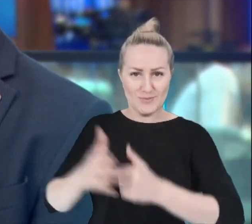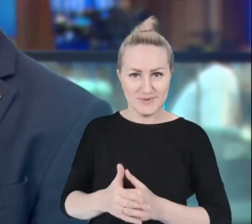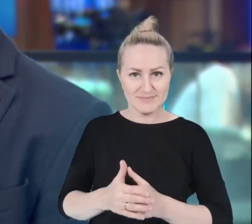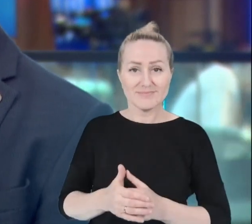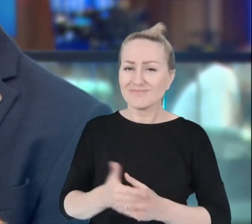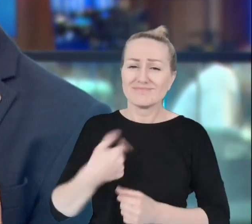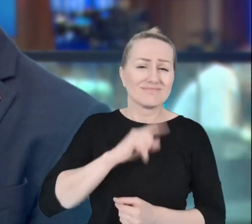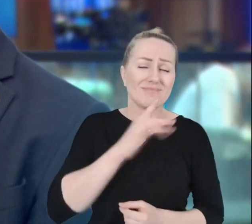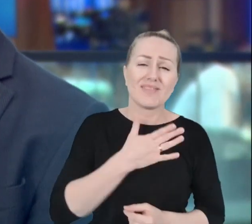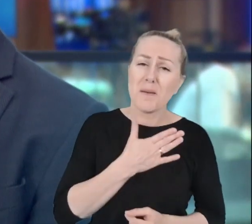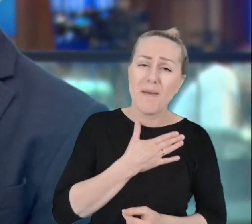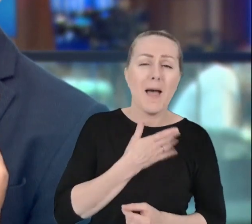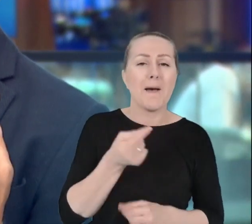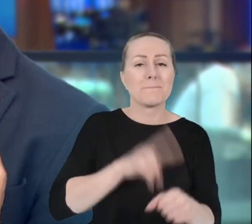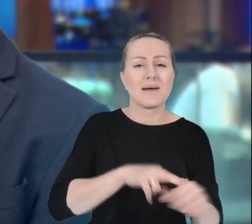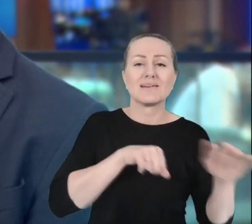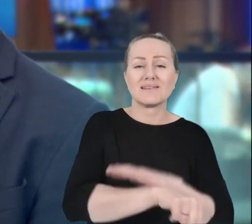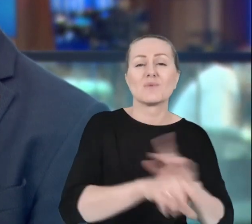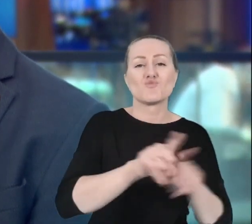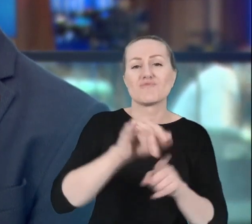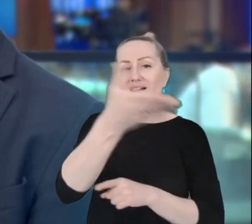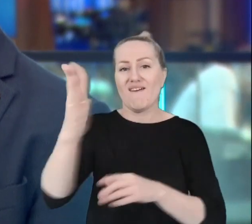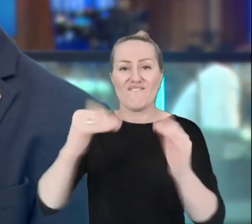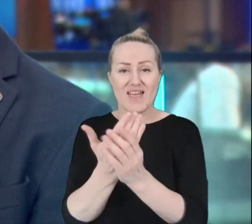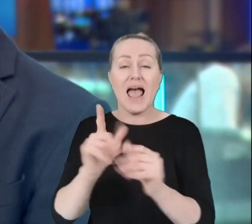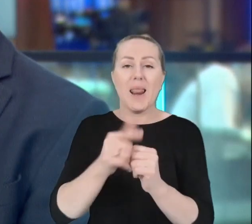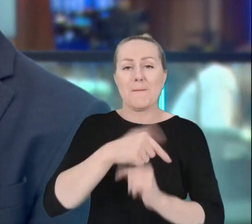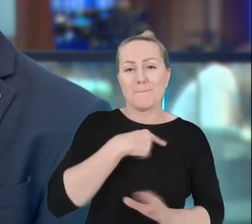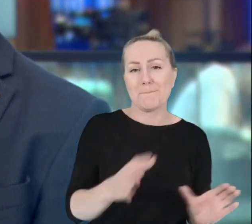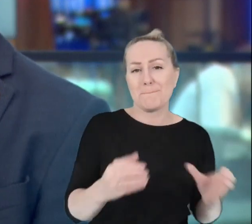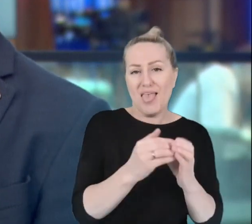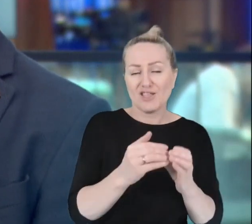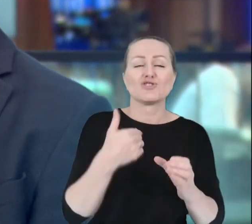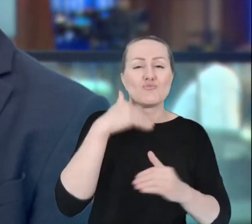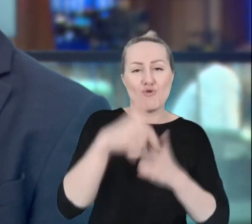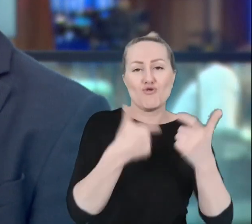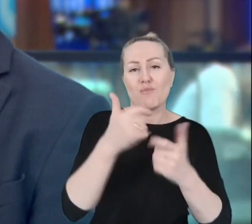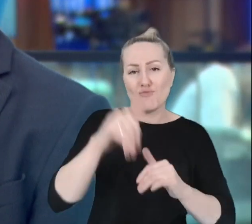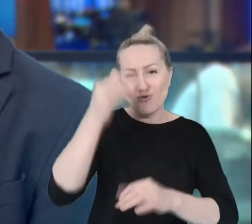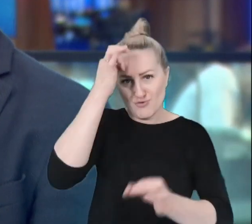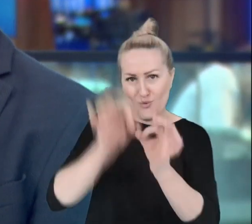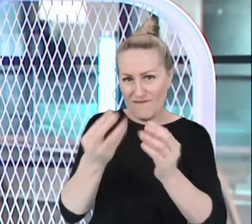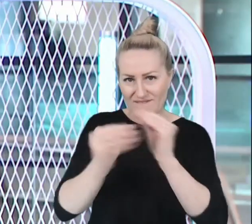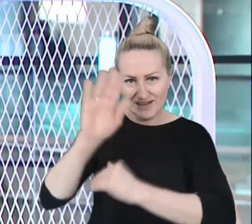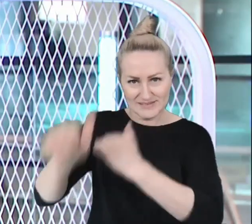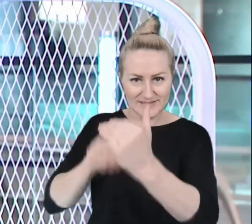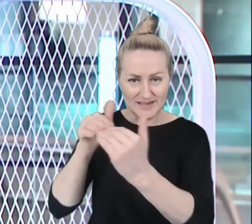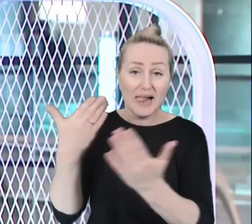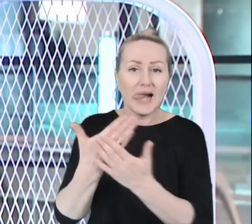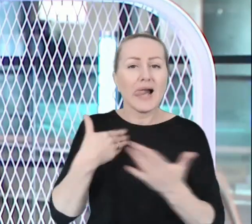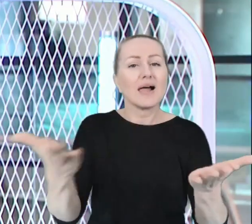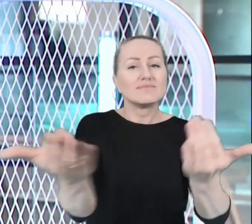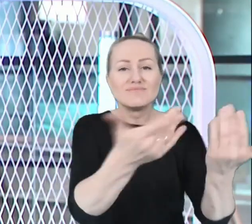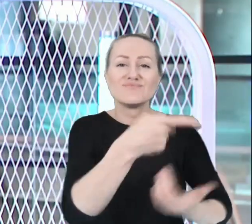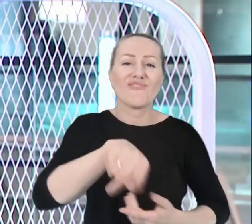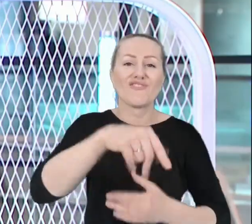firmy, ale jesteśmy mniejsi i możemy to zrobić bardziej precyzyjnie. Więc ja bardzo dopinguje szefów firm, którzy starają się wymyśleć